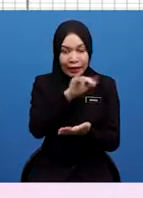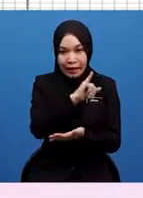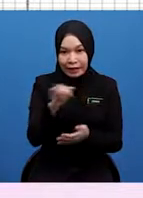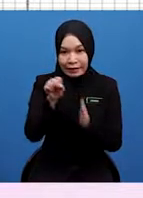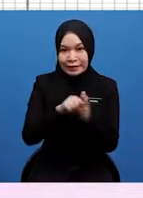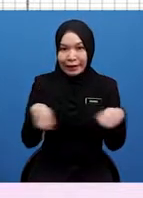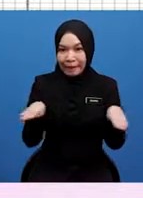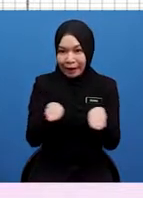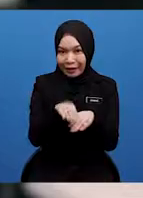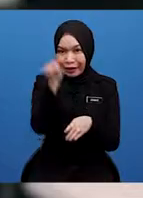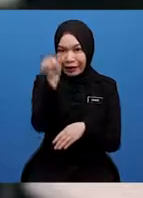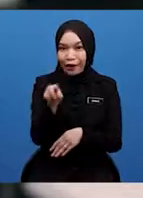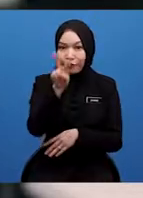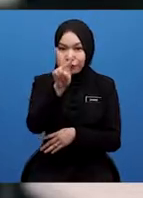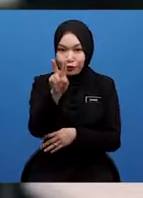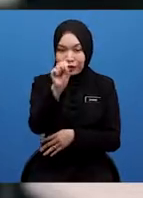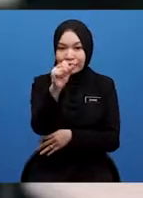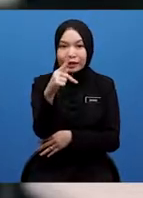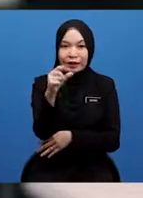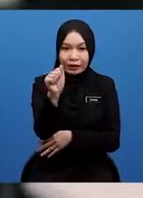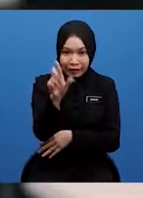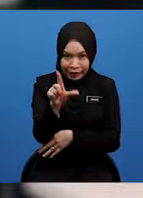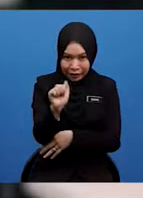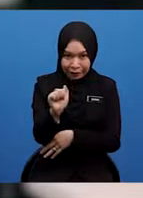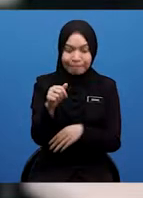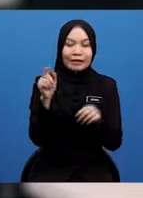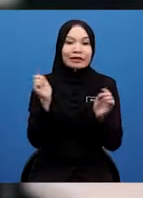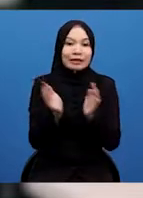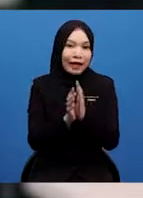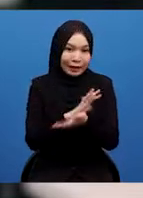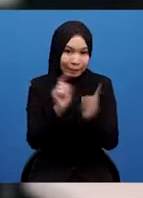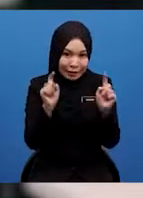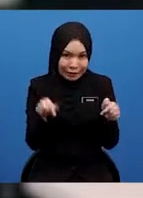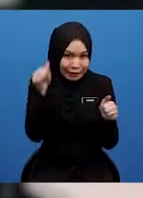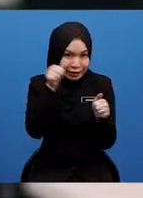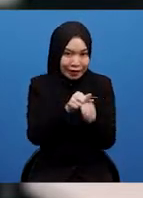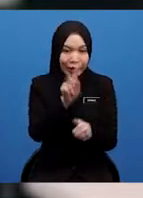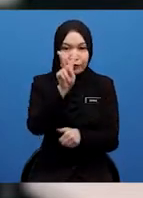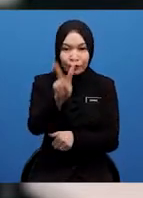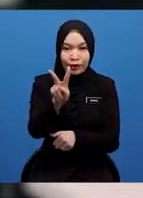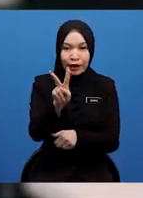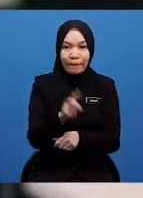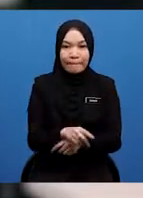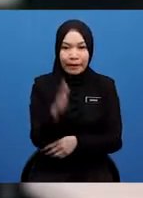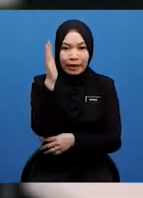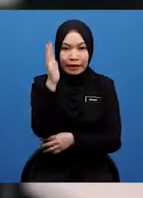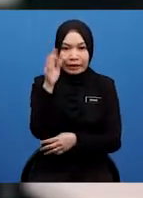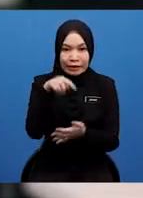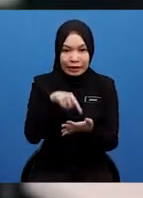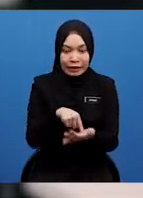skala. Dan perlu diingat, kedua-dua paksi Y ini berfungsi